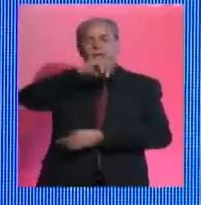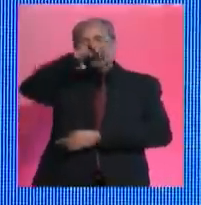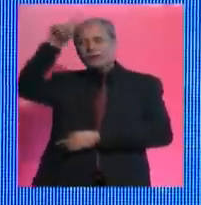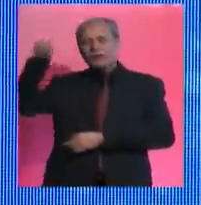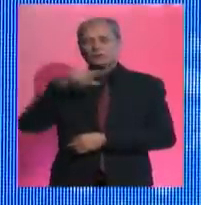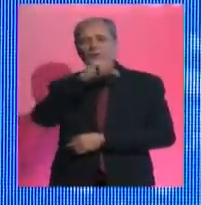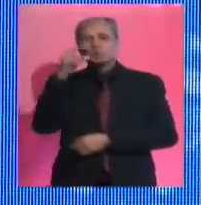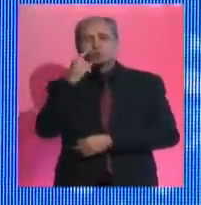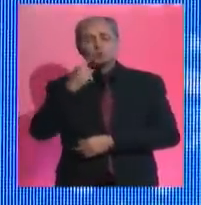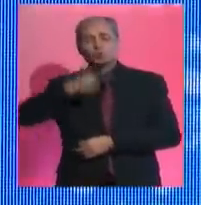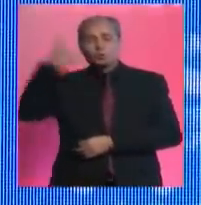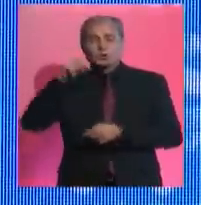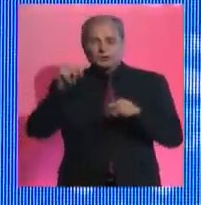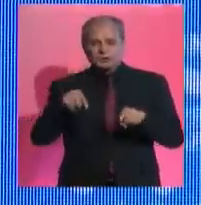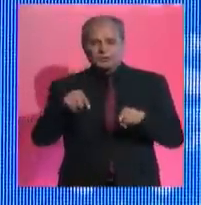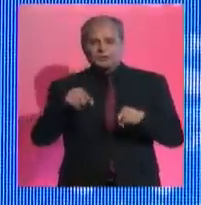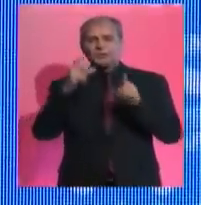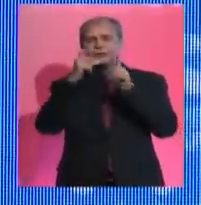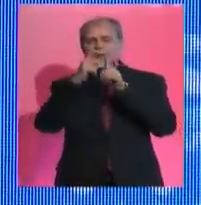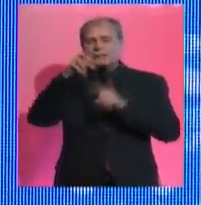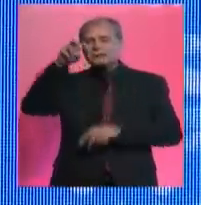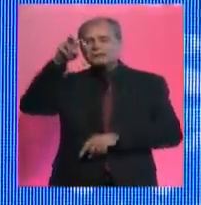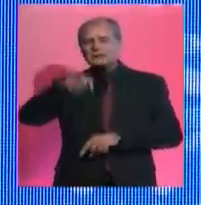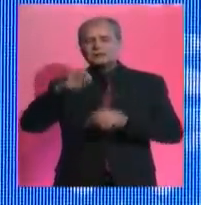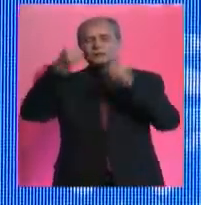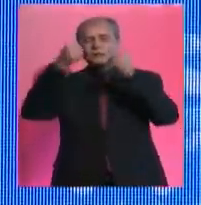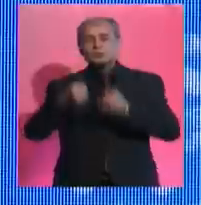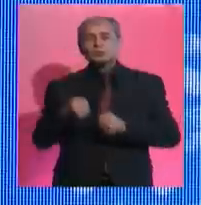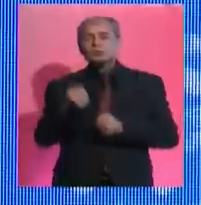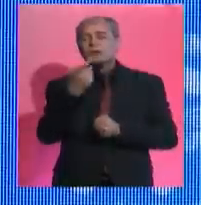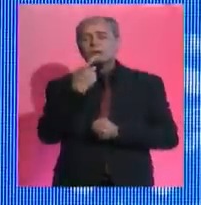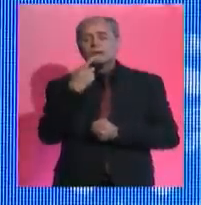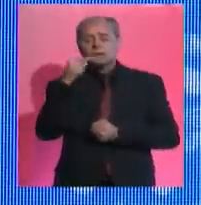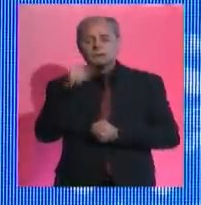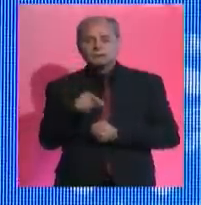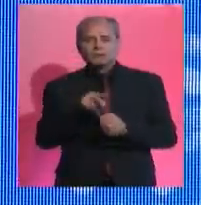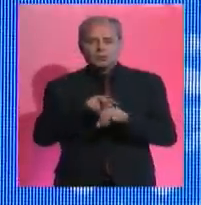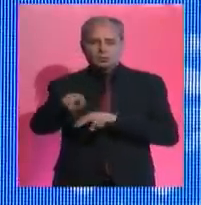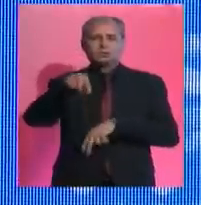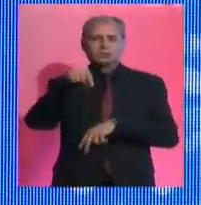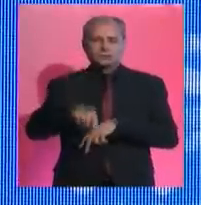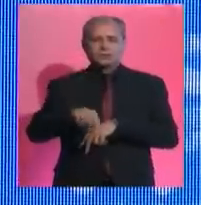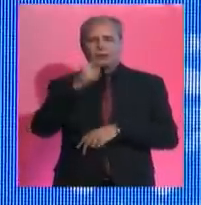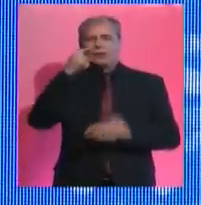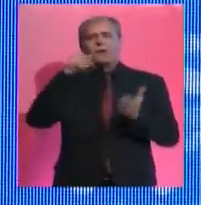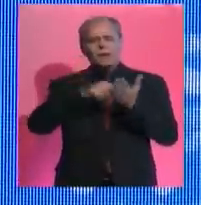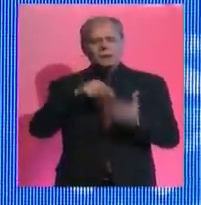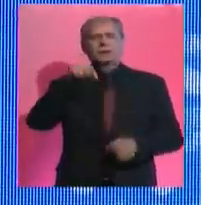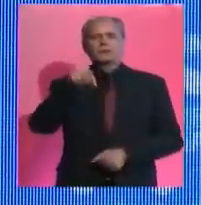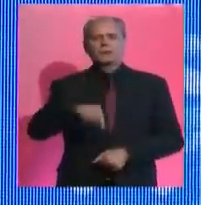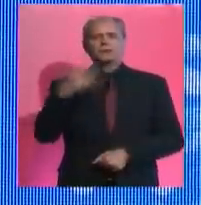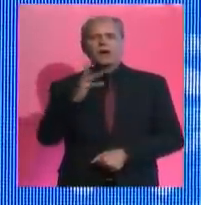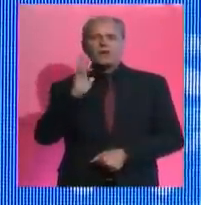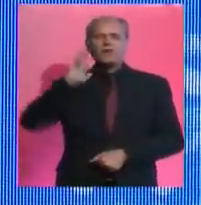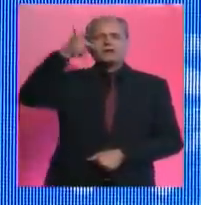olan Türkiye cumhuriyeti'dir d-8'in kuruluş felsefesi de bu doğrultudadır inanıyorum ki